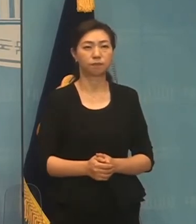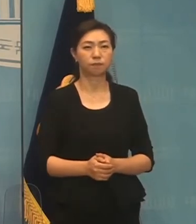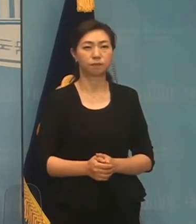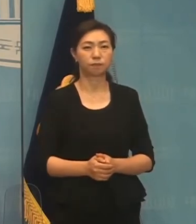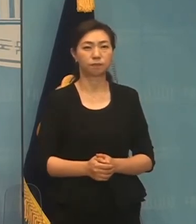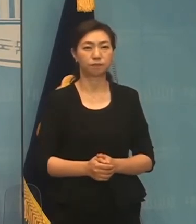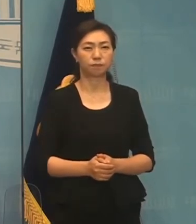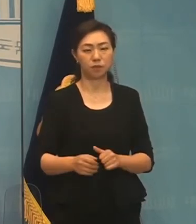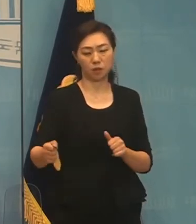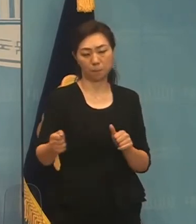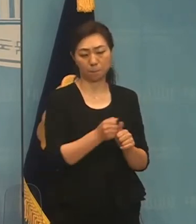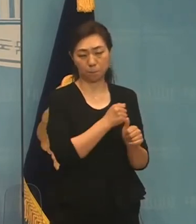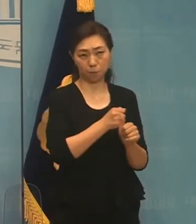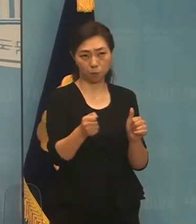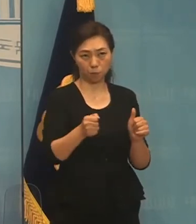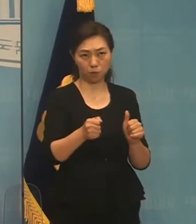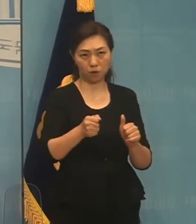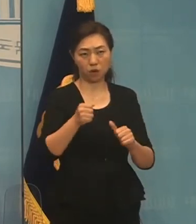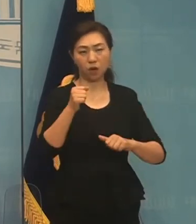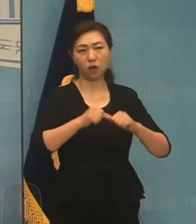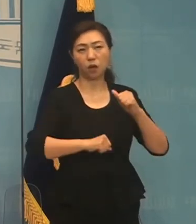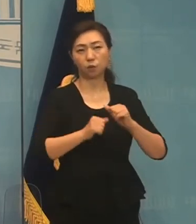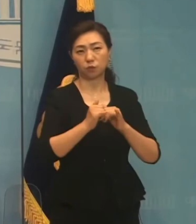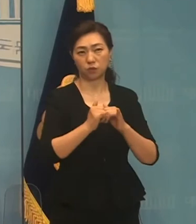폭력 행위자,